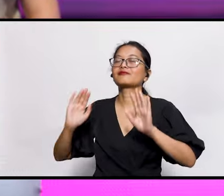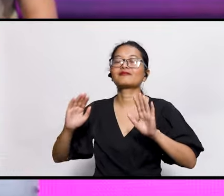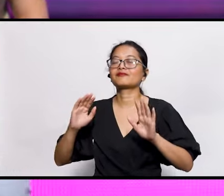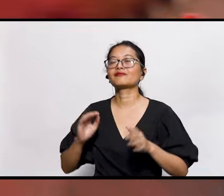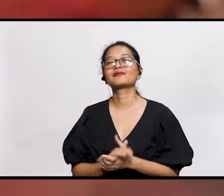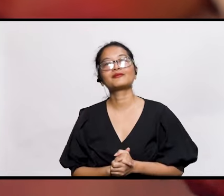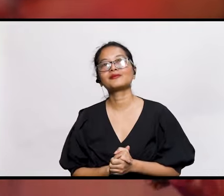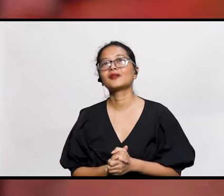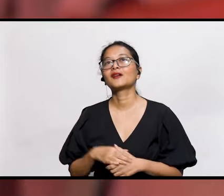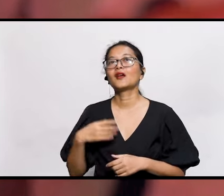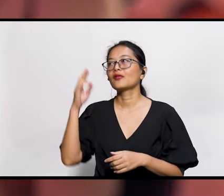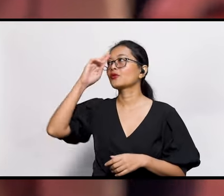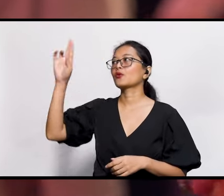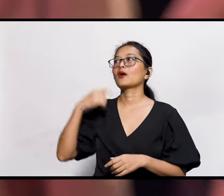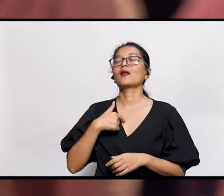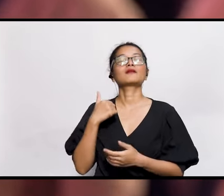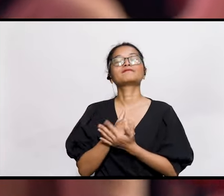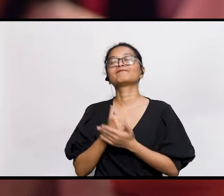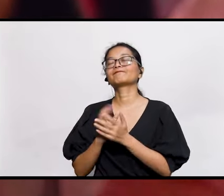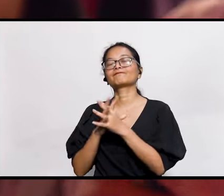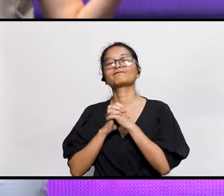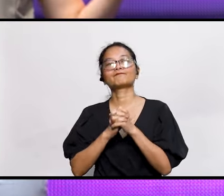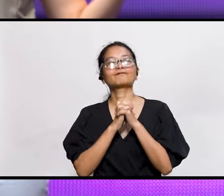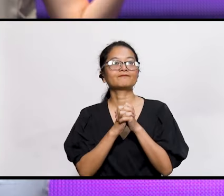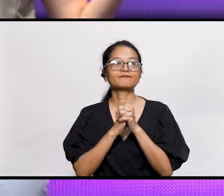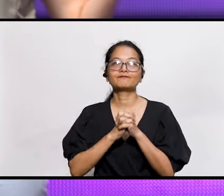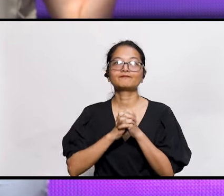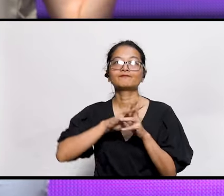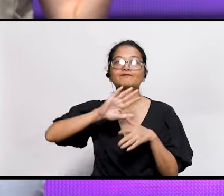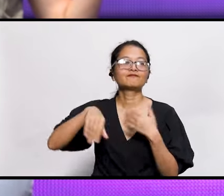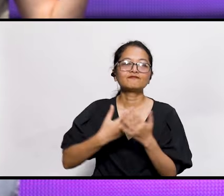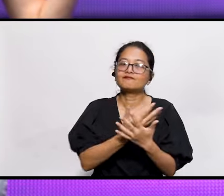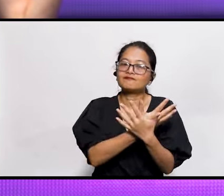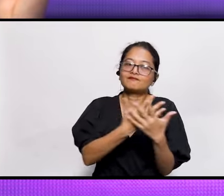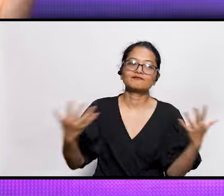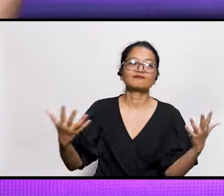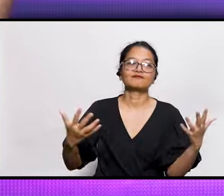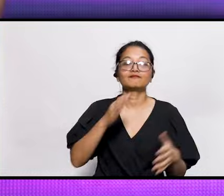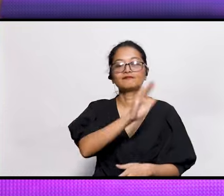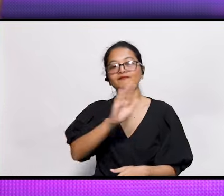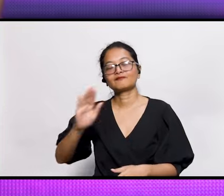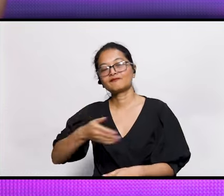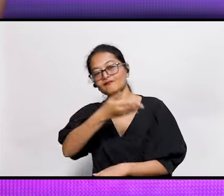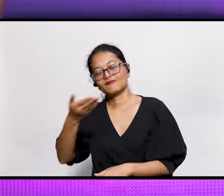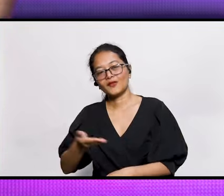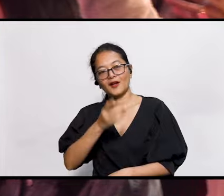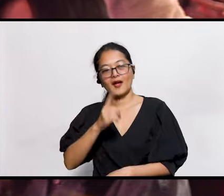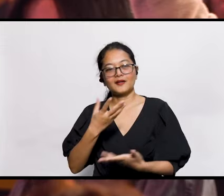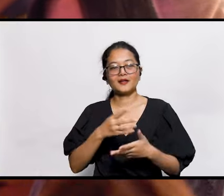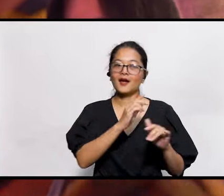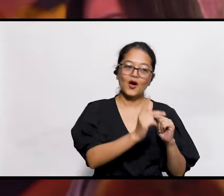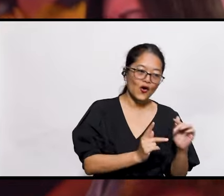ohesus Tuhan aku berdoa setiap jemaat ifgf di Manap pun mereka berada yang online